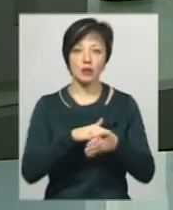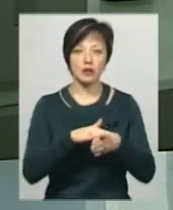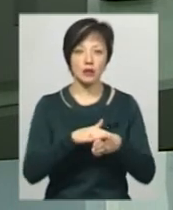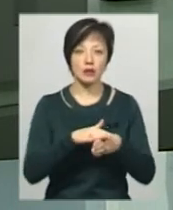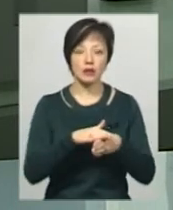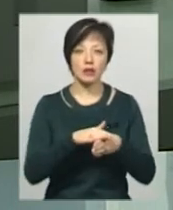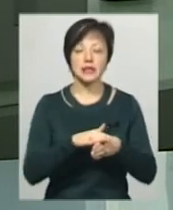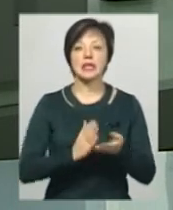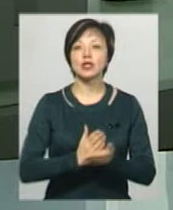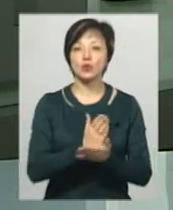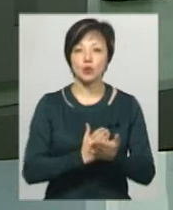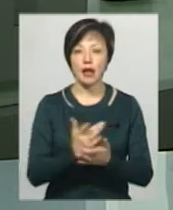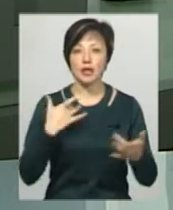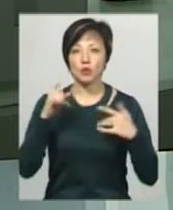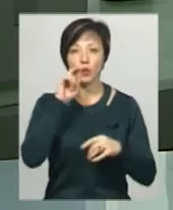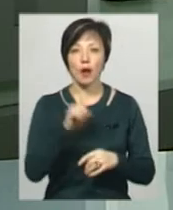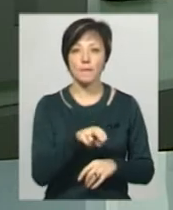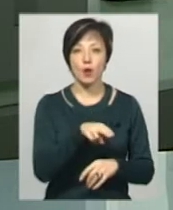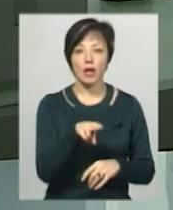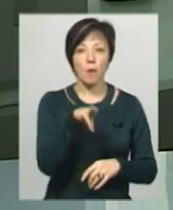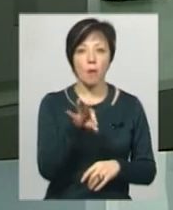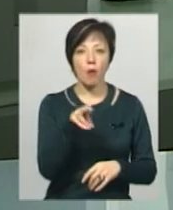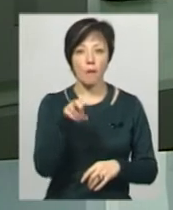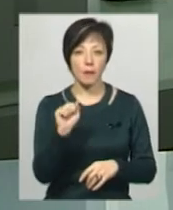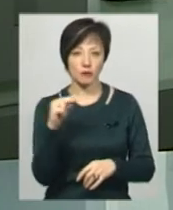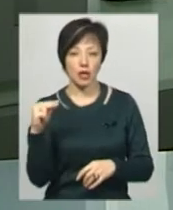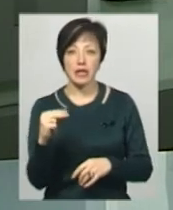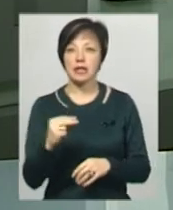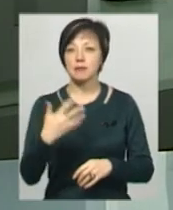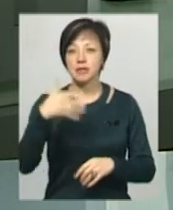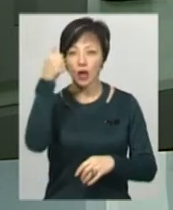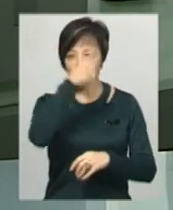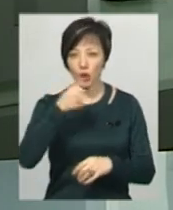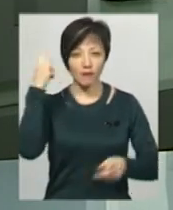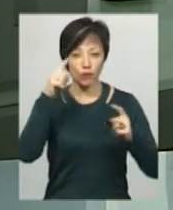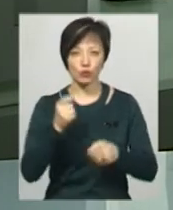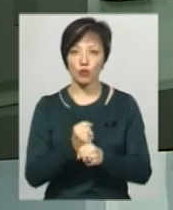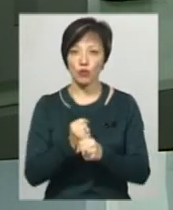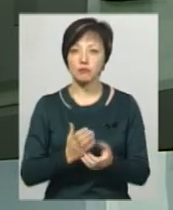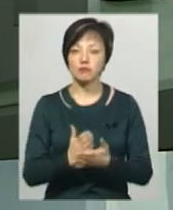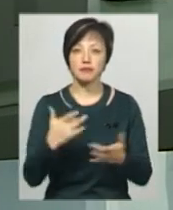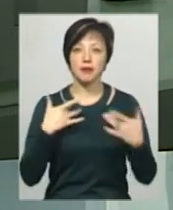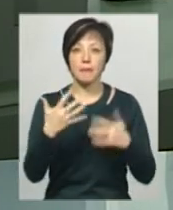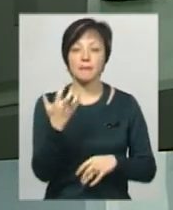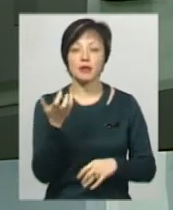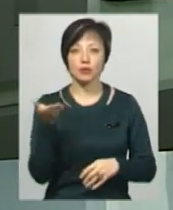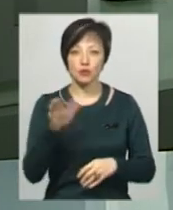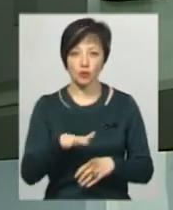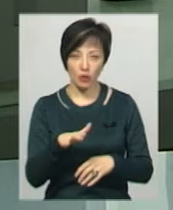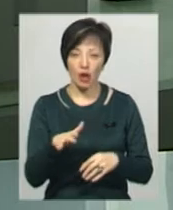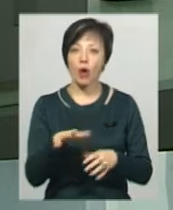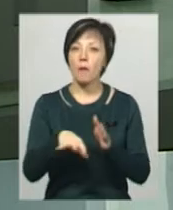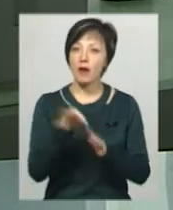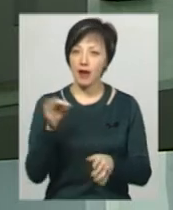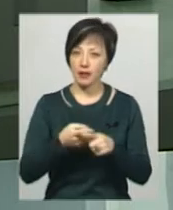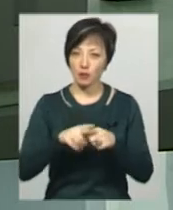Старицького, заслужена артистка України Поліна Попач. За півстоліття творчої роботи жінка зіграла понад 500 ролей. Чому обрала